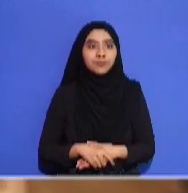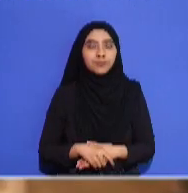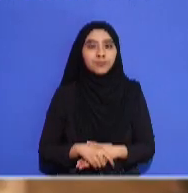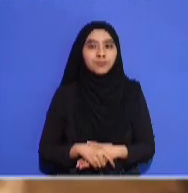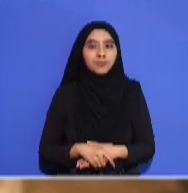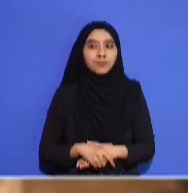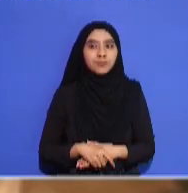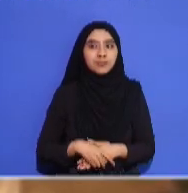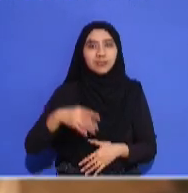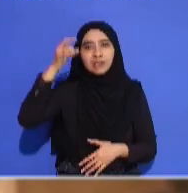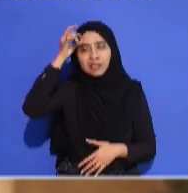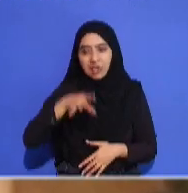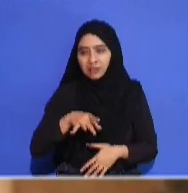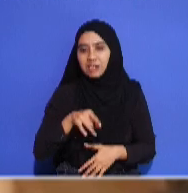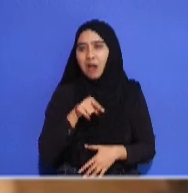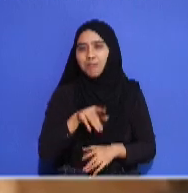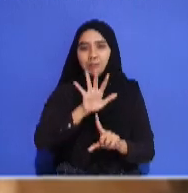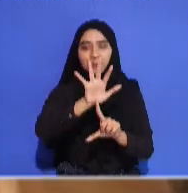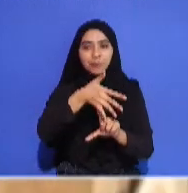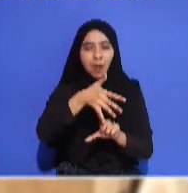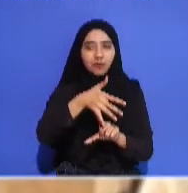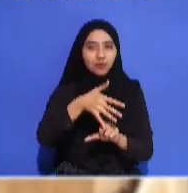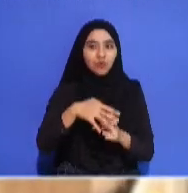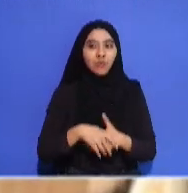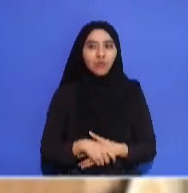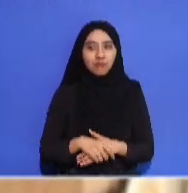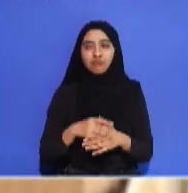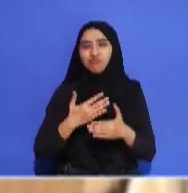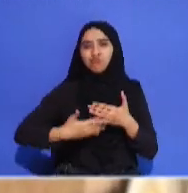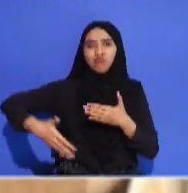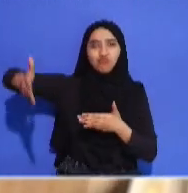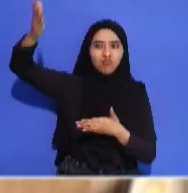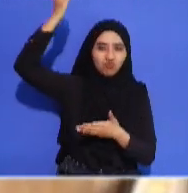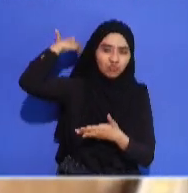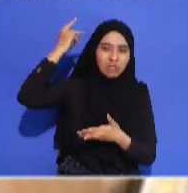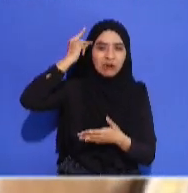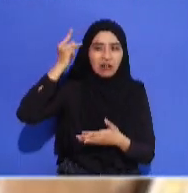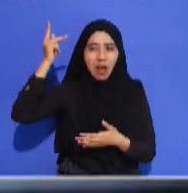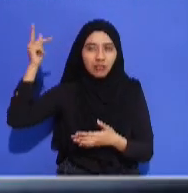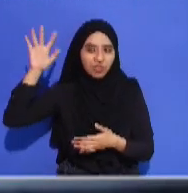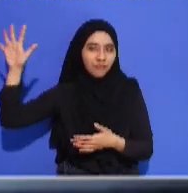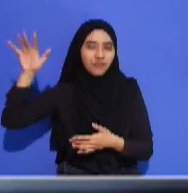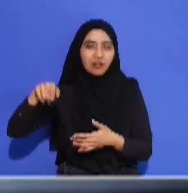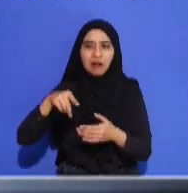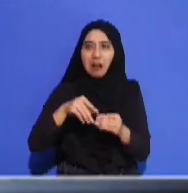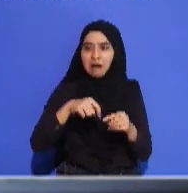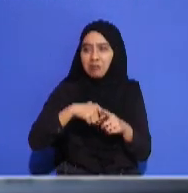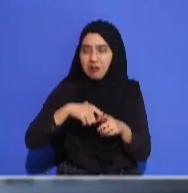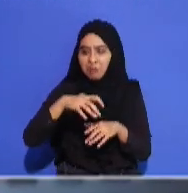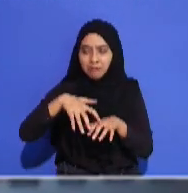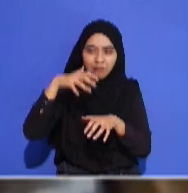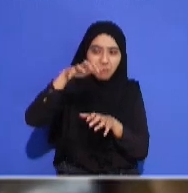Padusunan Karangasem, Gilangharjo, Pandak Bantul kaloka minangka punjering kerajinan pirantos tetanen kadosta pacul,